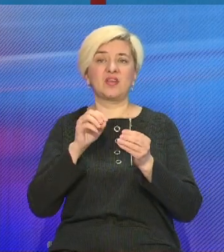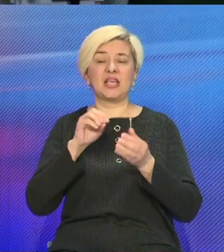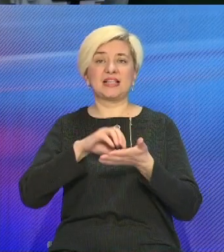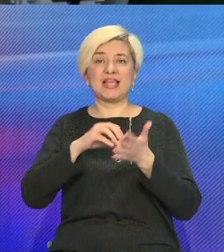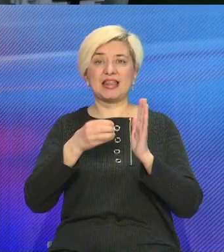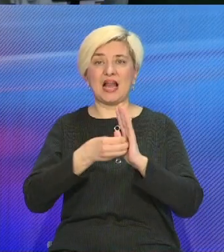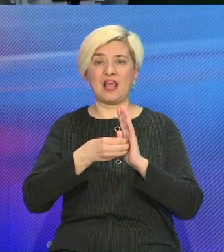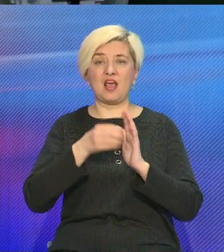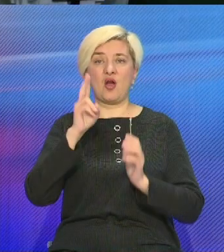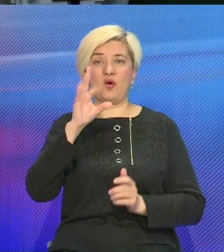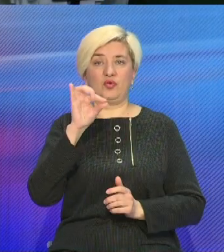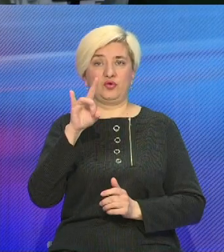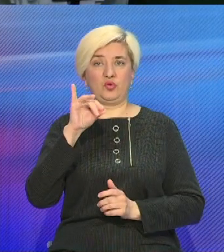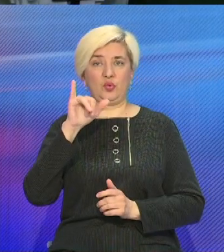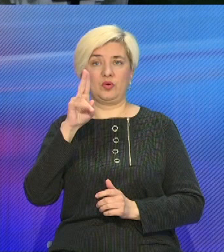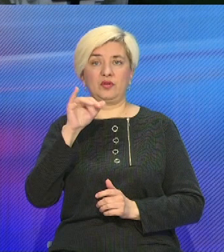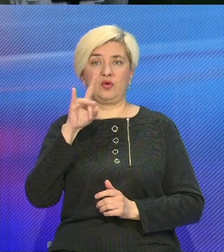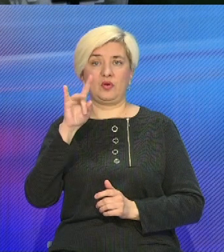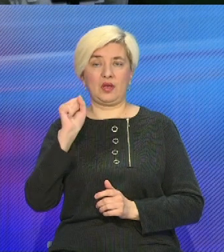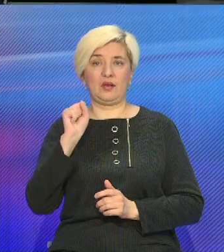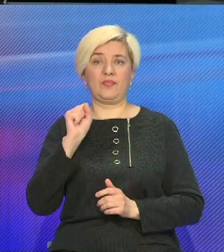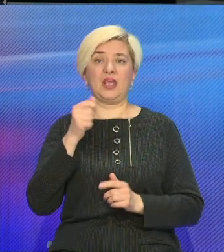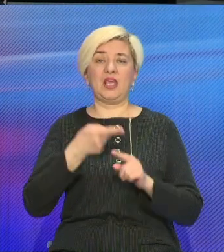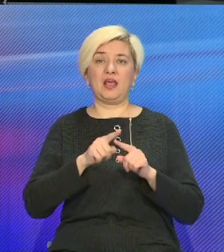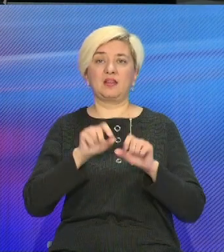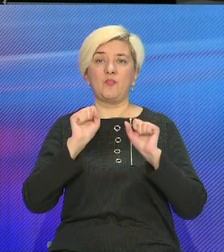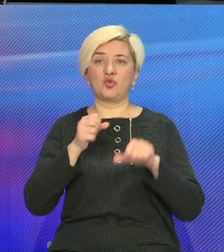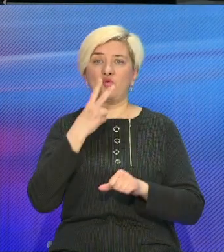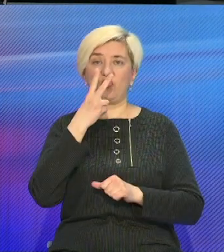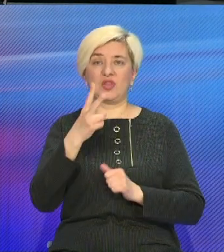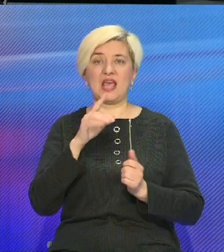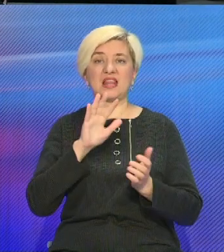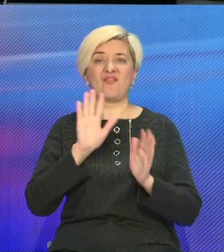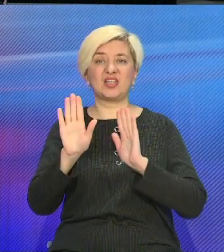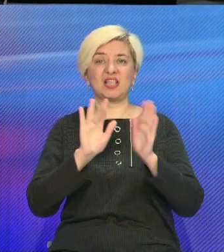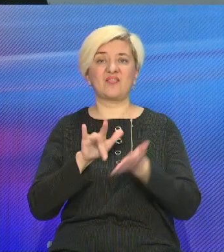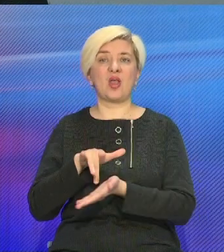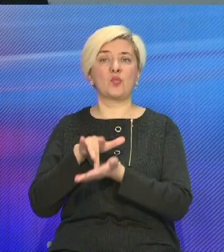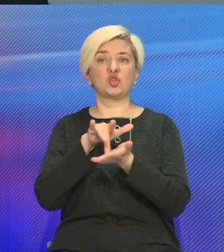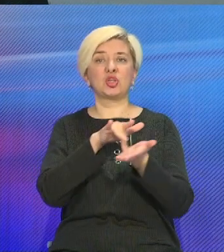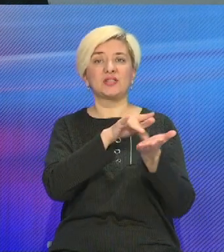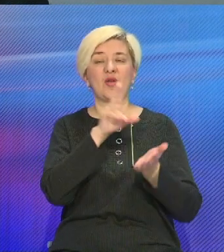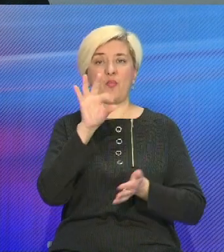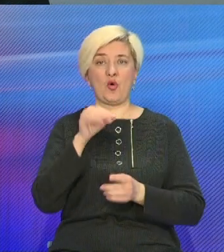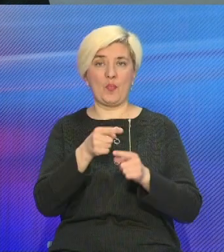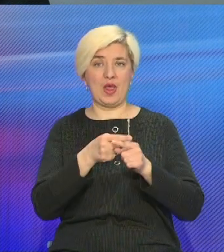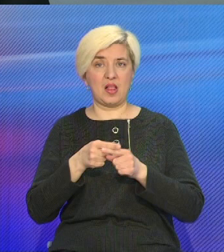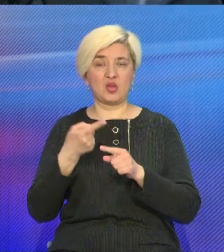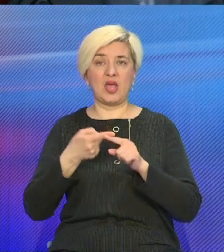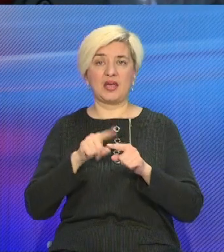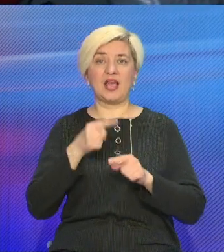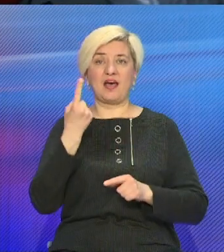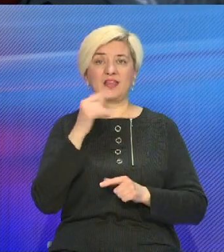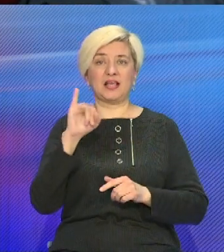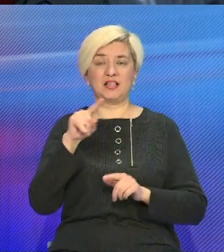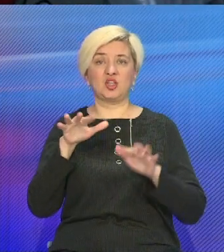конструктора. Все это представлено в музее Легоу, и все это можно увидеть на выставке «Путешествующей по Беларуси». Да, и это только одна из ее зон.